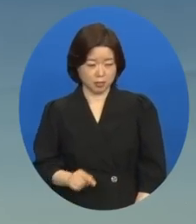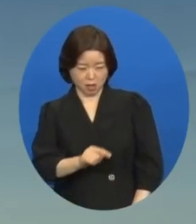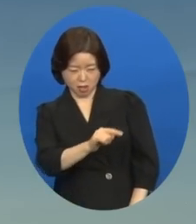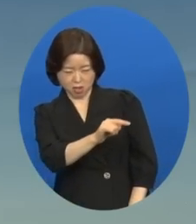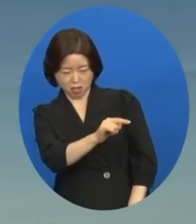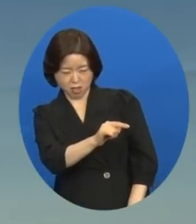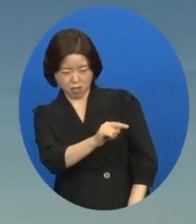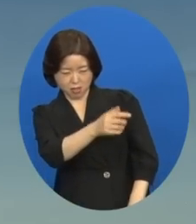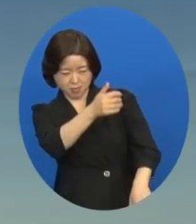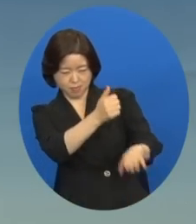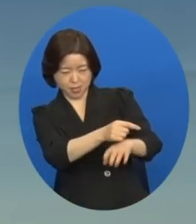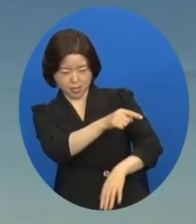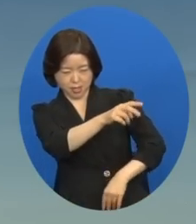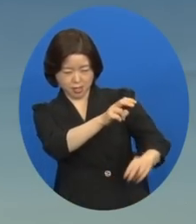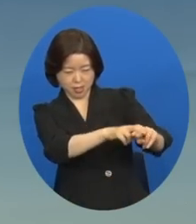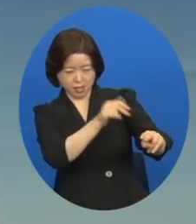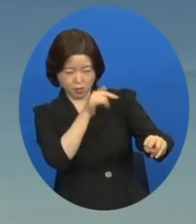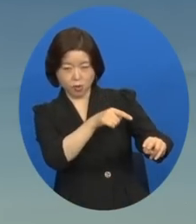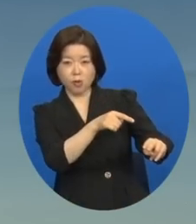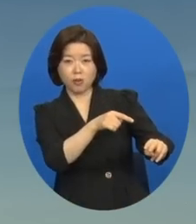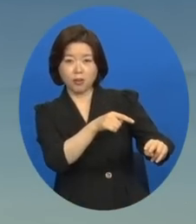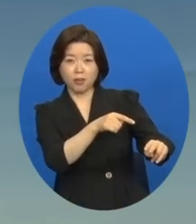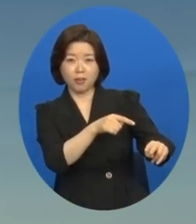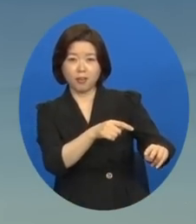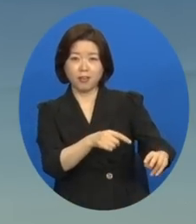끄트머리에 있는 거예요.